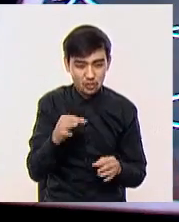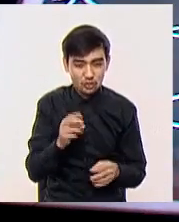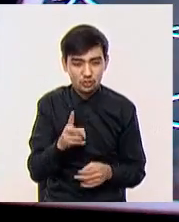автором